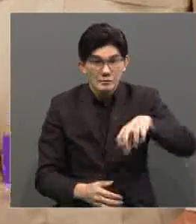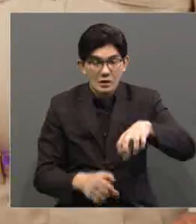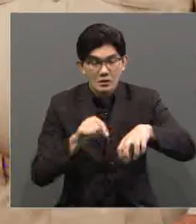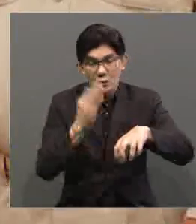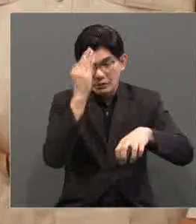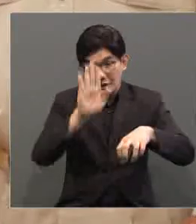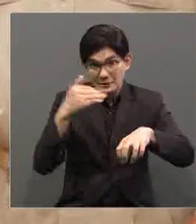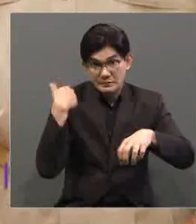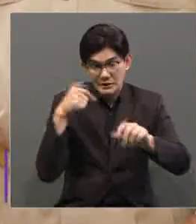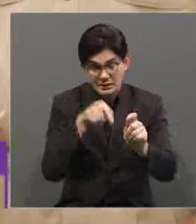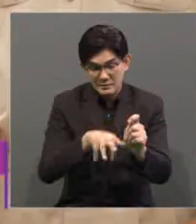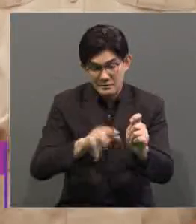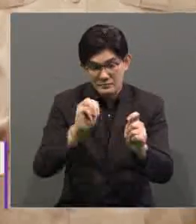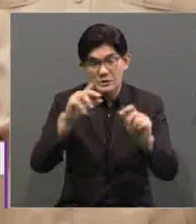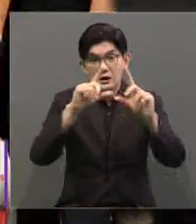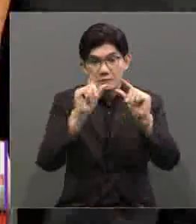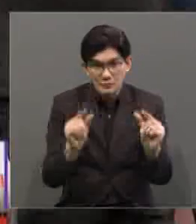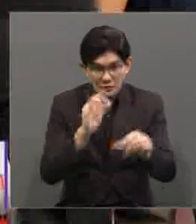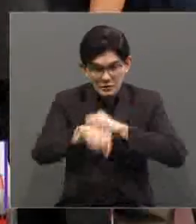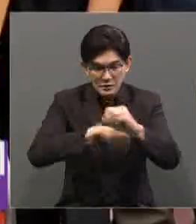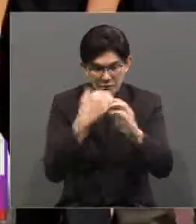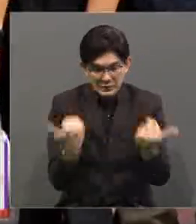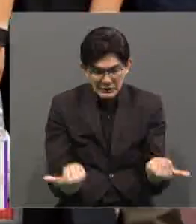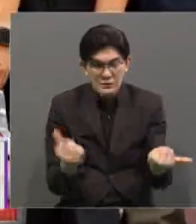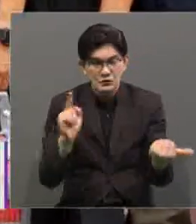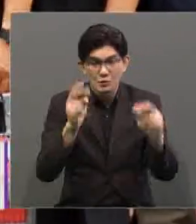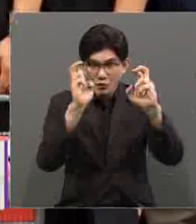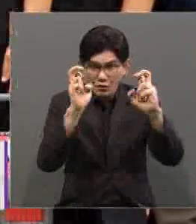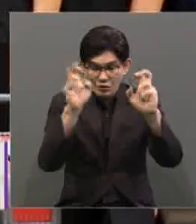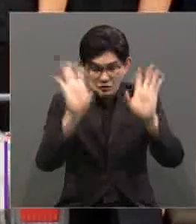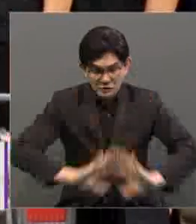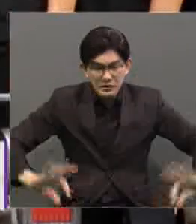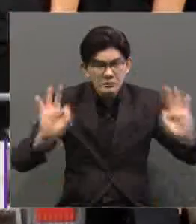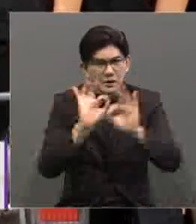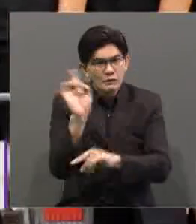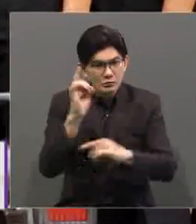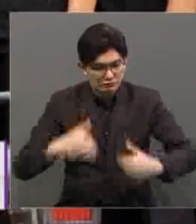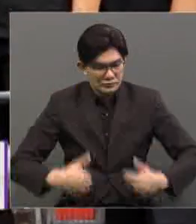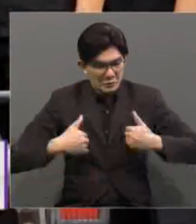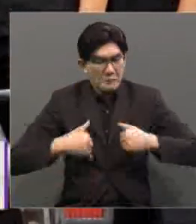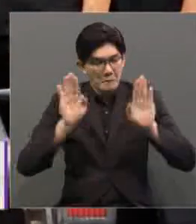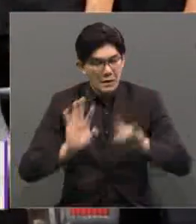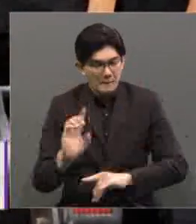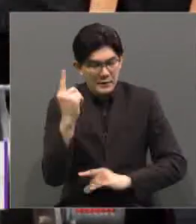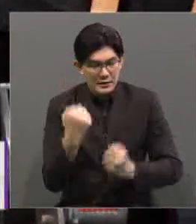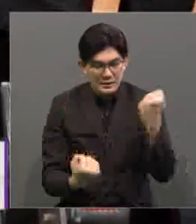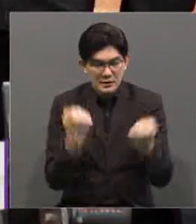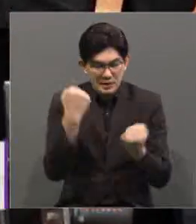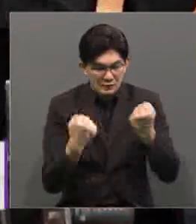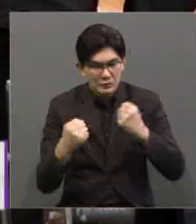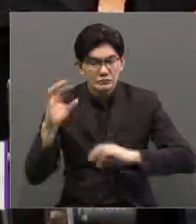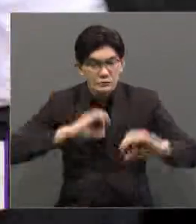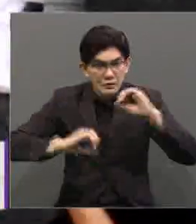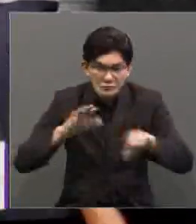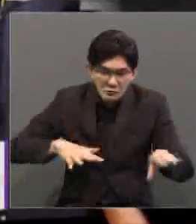เพชรบูรณ์ระอำเภอเมืองเพชรบูรณ์โดยปีนี้นะครับรณรงค์อยู่ภายใต้นะครับก็คือชีวิตวิถีใหม่ขับขี่อย่างปลอดภัยไร้อุบัติเหตุ